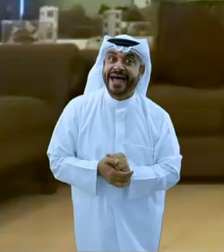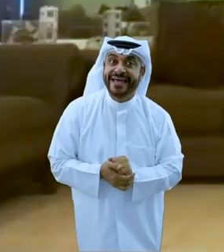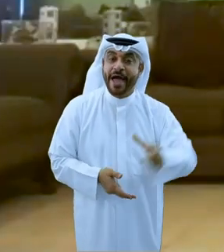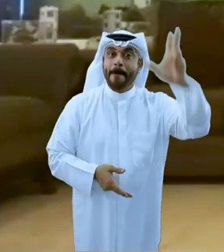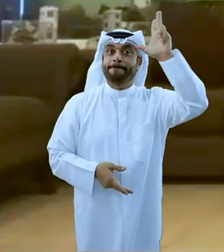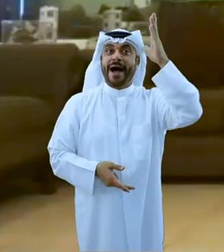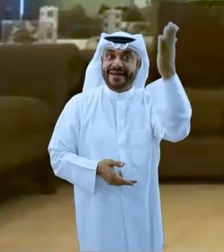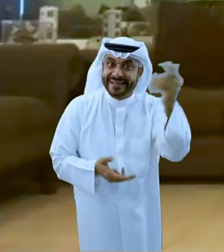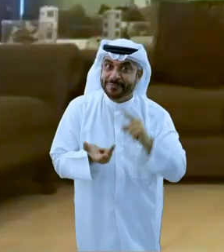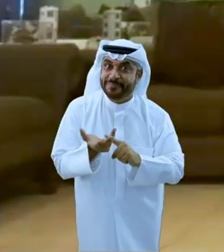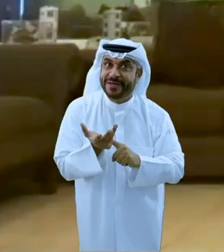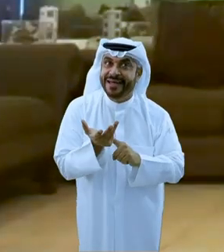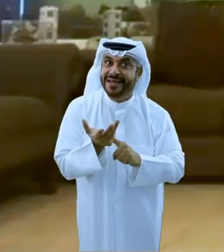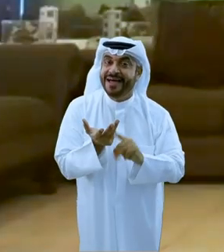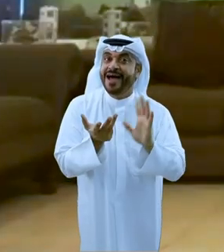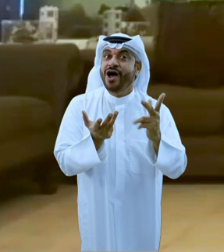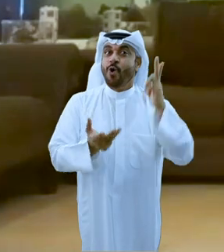بالزهر أمبارك كبير